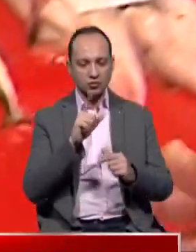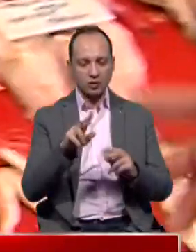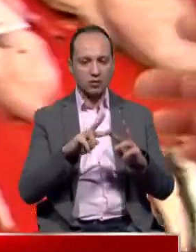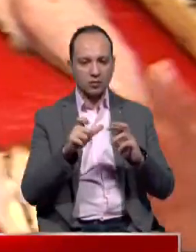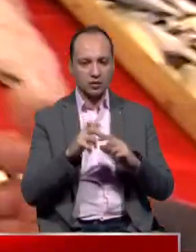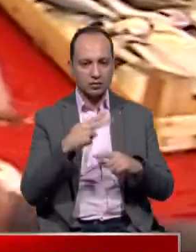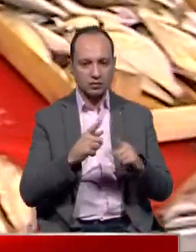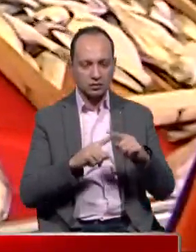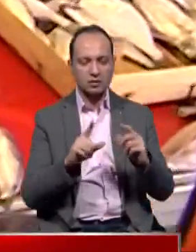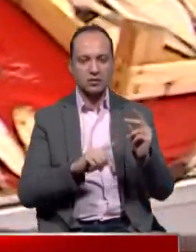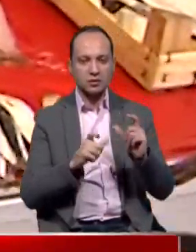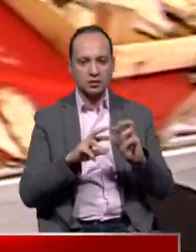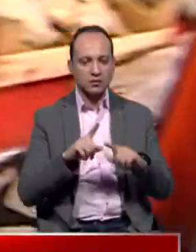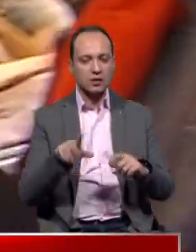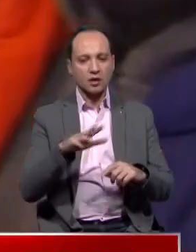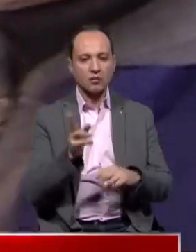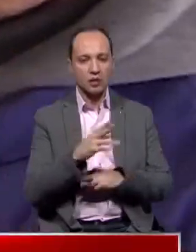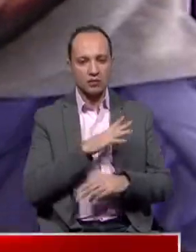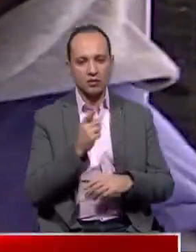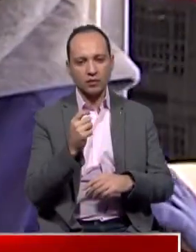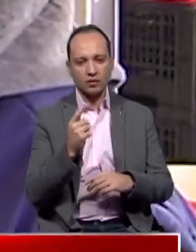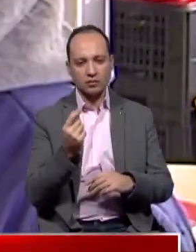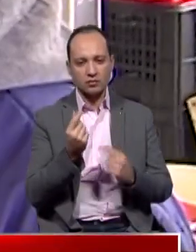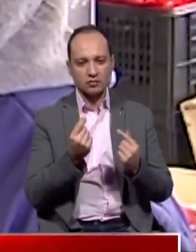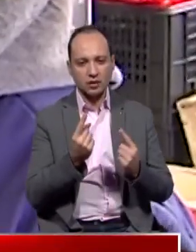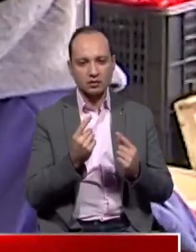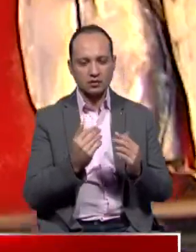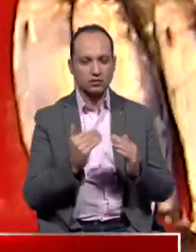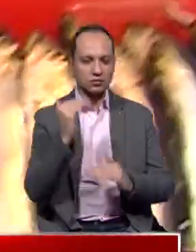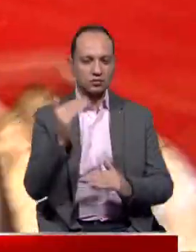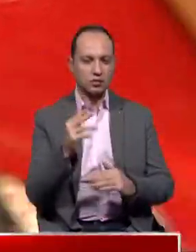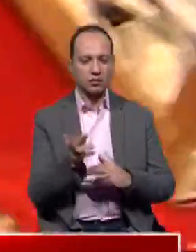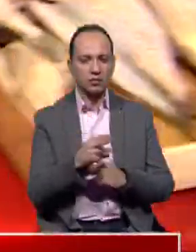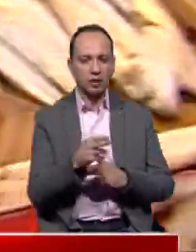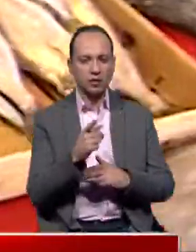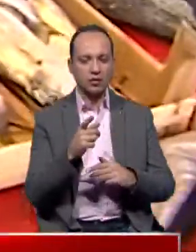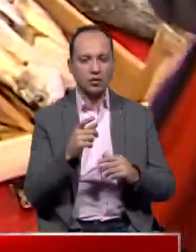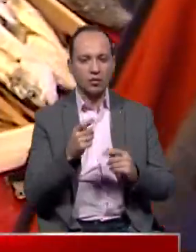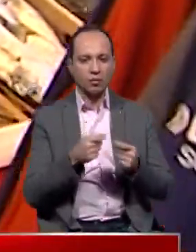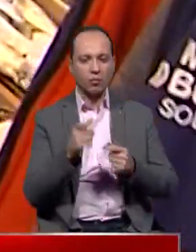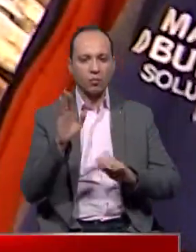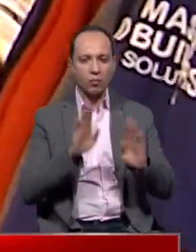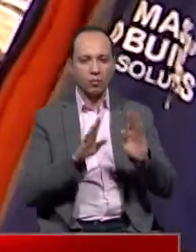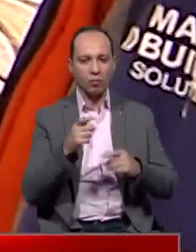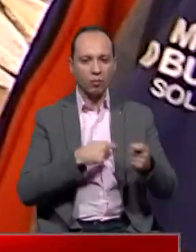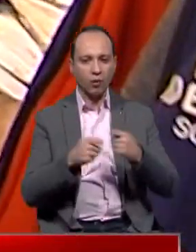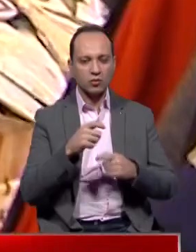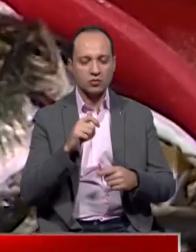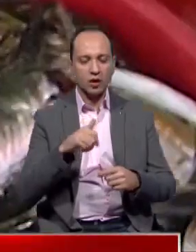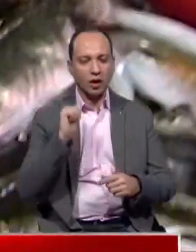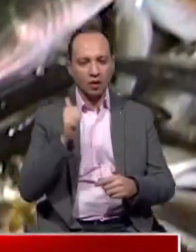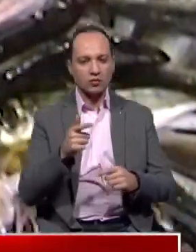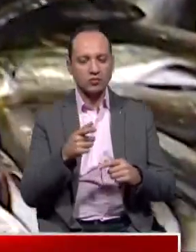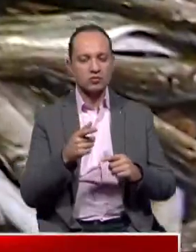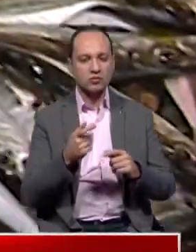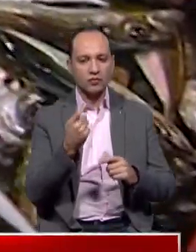mezgit, istavrittekiler balık var ama fiyatlar tabii biraz yüksek. Balık borsa gibi. Günü gün birlik değişmiyor. Her gün günü